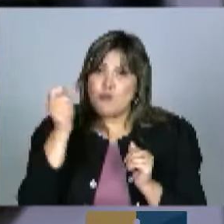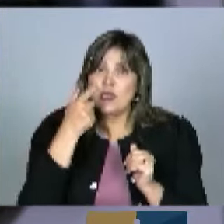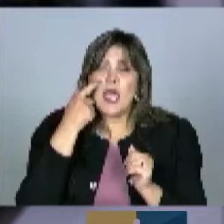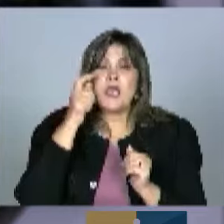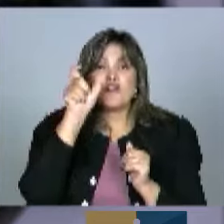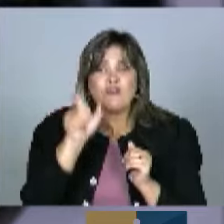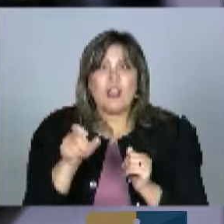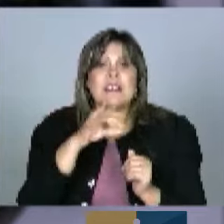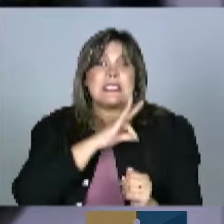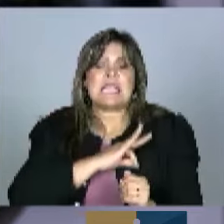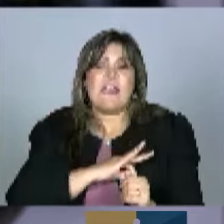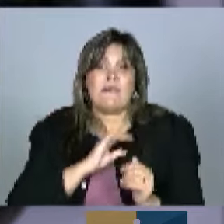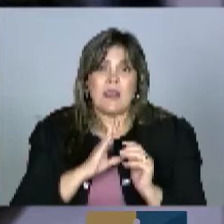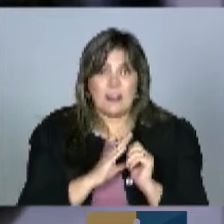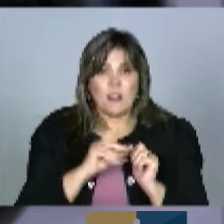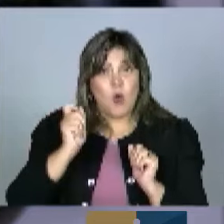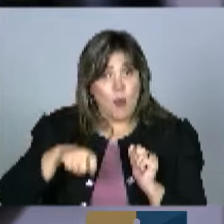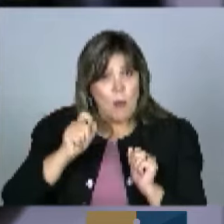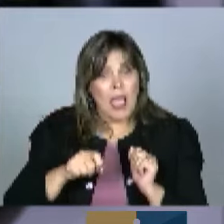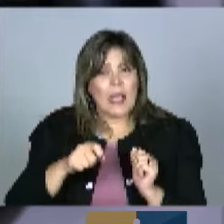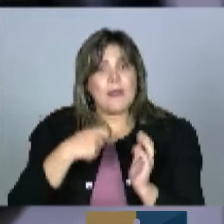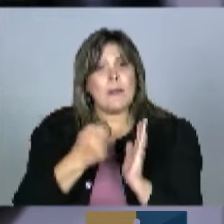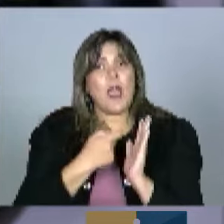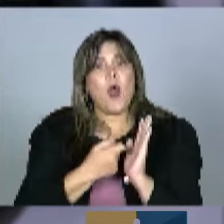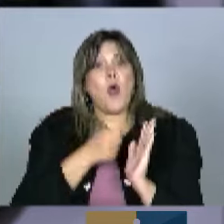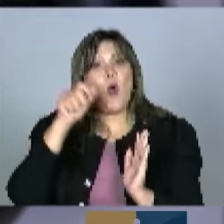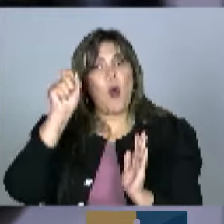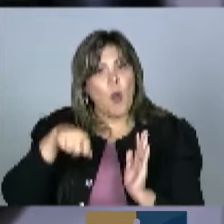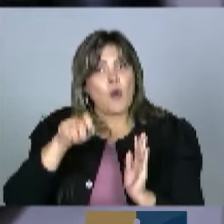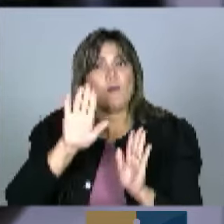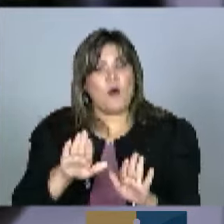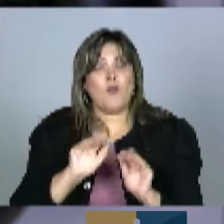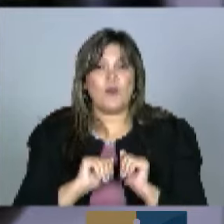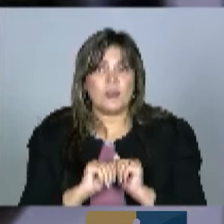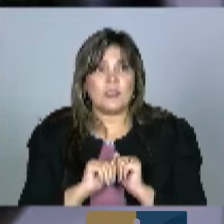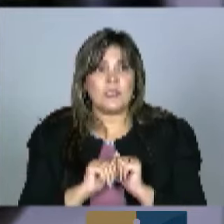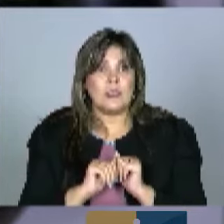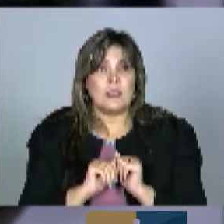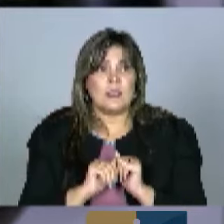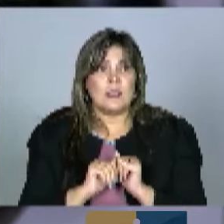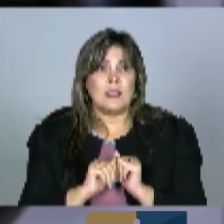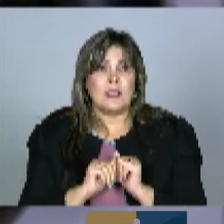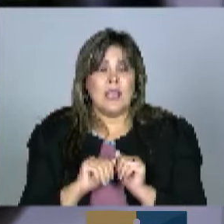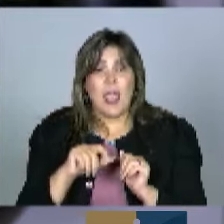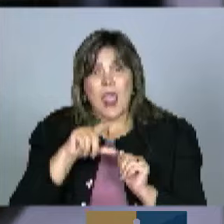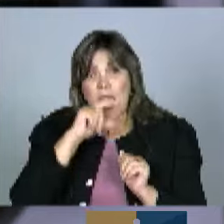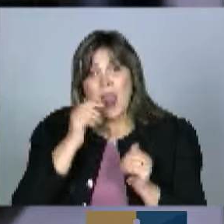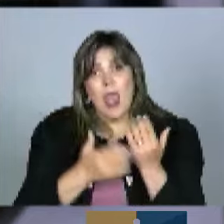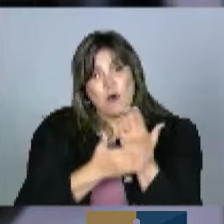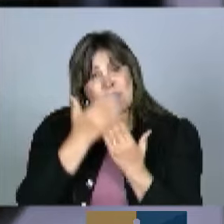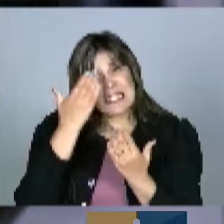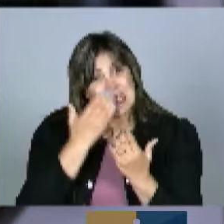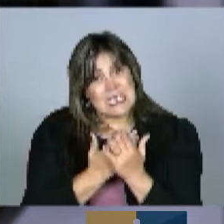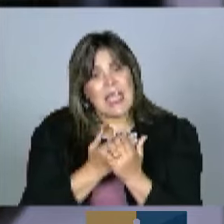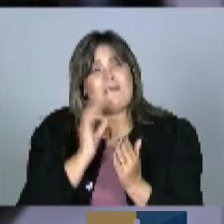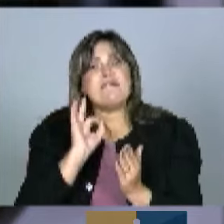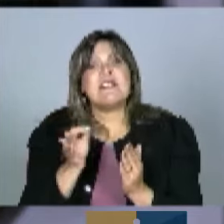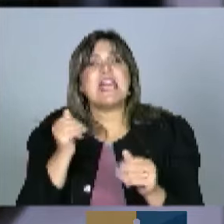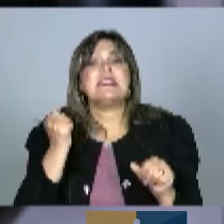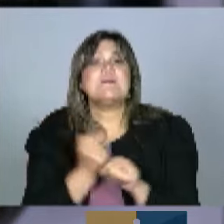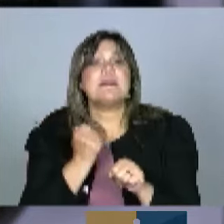شخص والمحكمه اصدرت هذا الحكم وحضرتك قلت لا يق حتى لو في استئناف برض لازم ينفذ